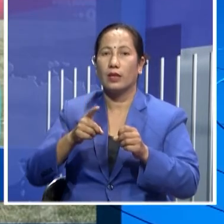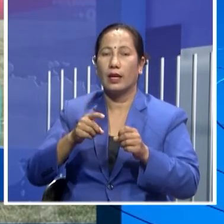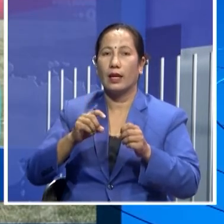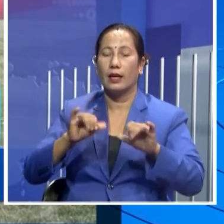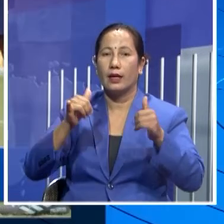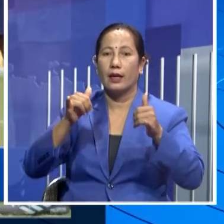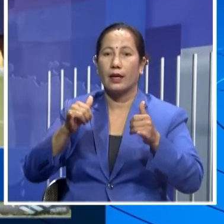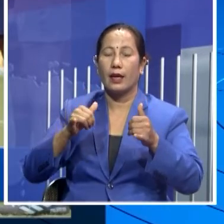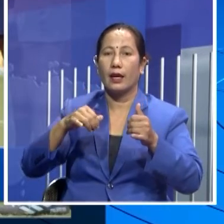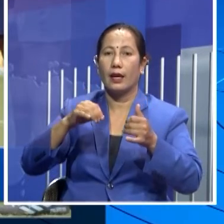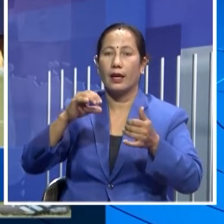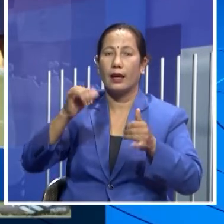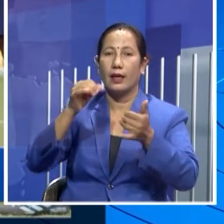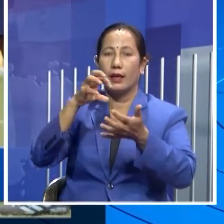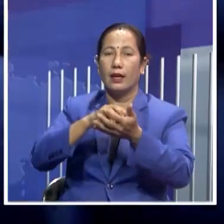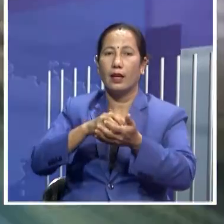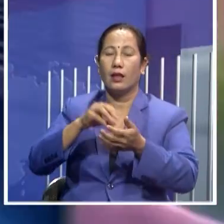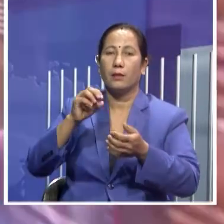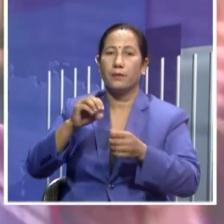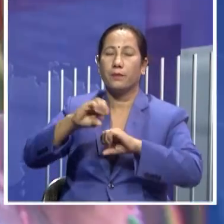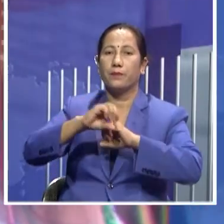दशरथ रङ्गशालामा भदौ 17 र 20 गते हुने।